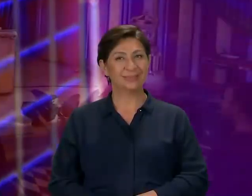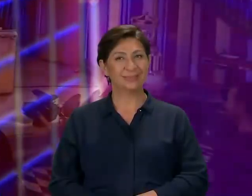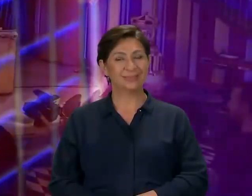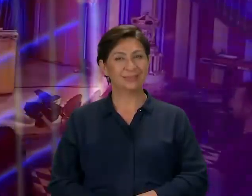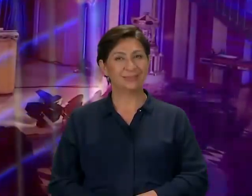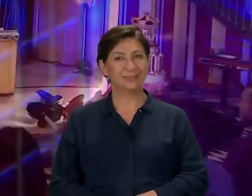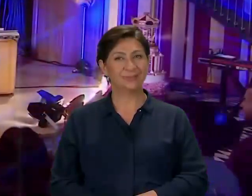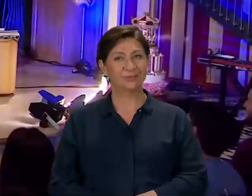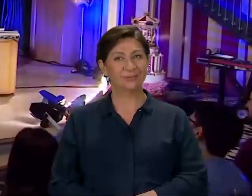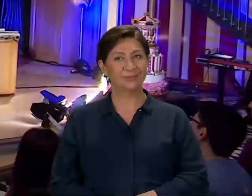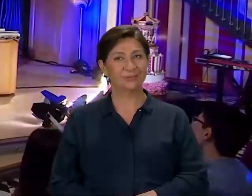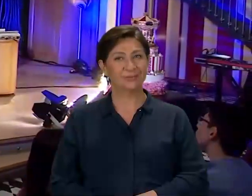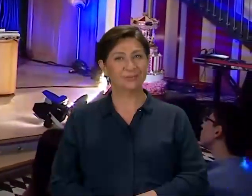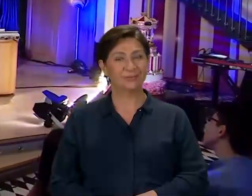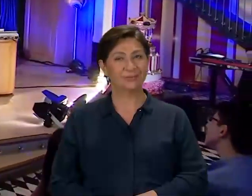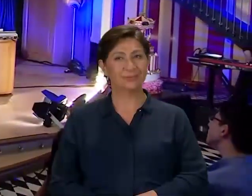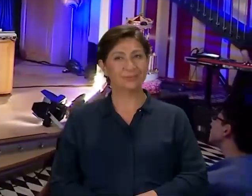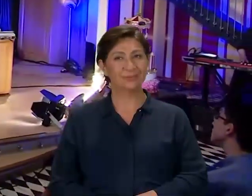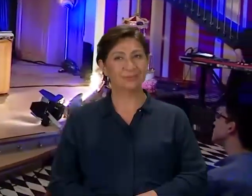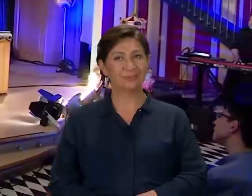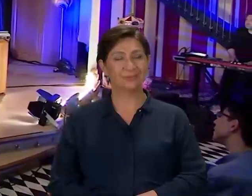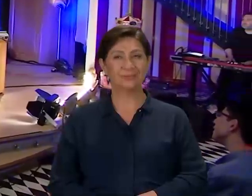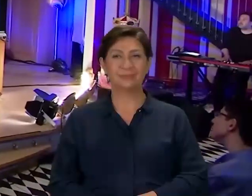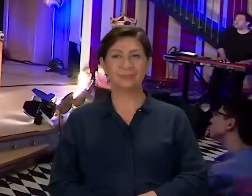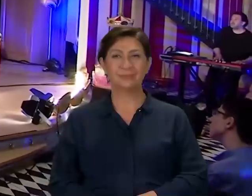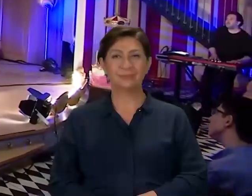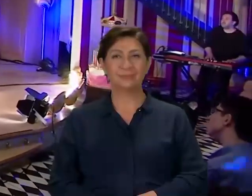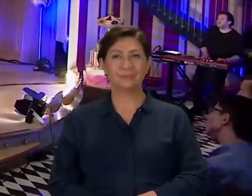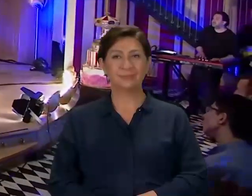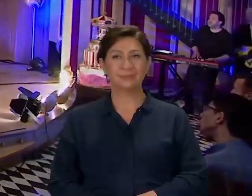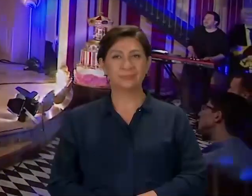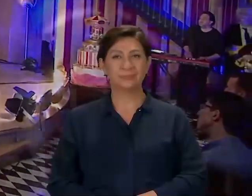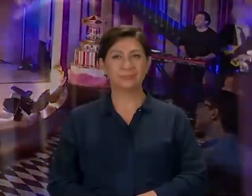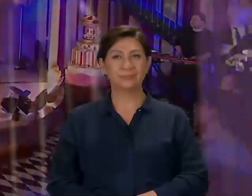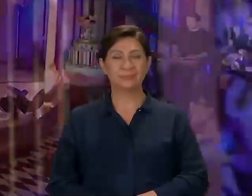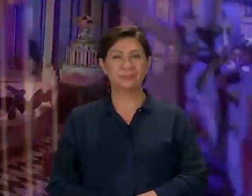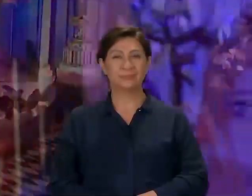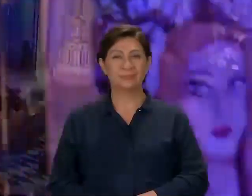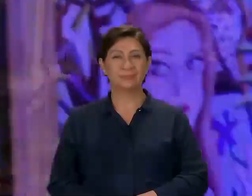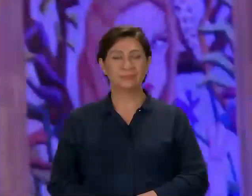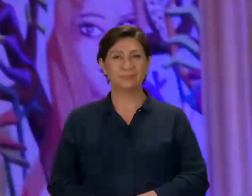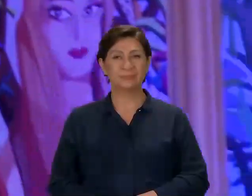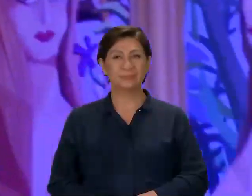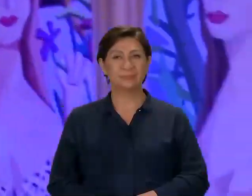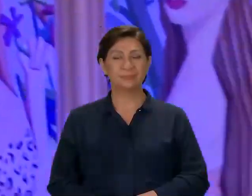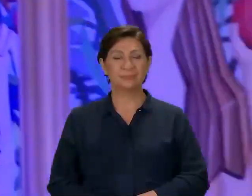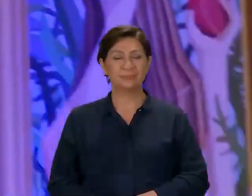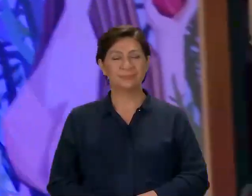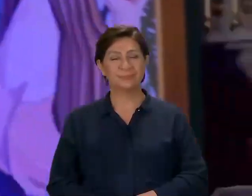cantare, oh, nel blu dipinto di